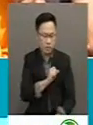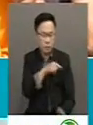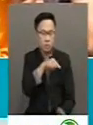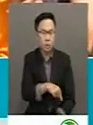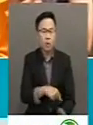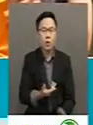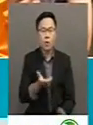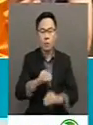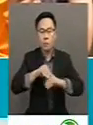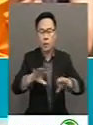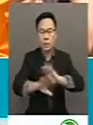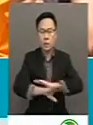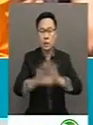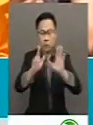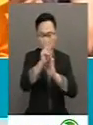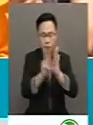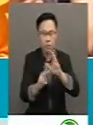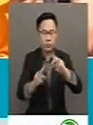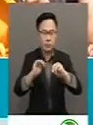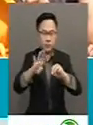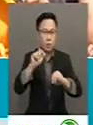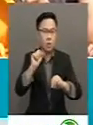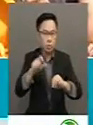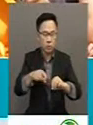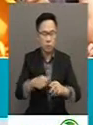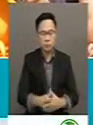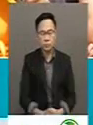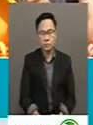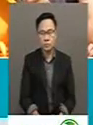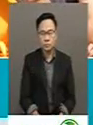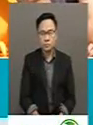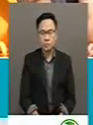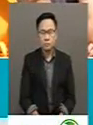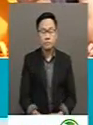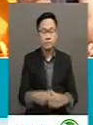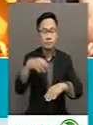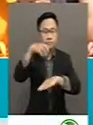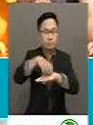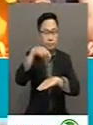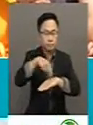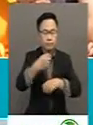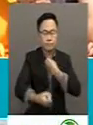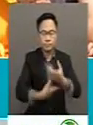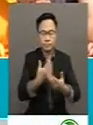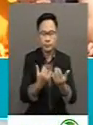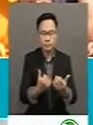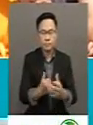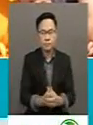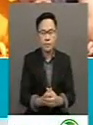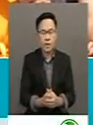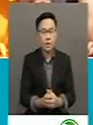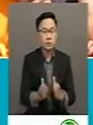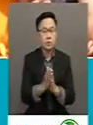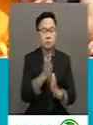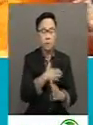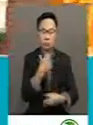การยกเลิกม.44ทันทีเถิด นี่แหละค่ะยังคงเป็นบรรยากาศล่าสุดนะคะที่บริเวณวัดพระธรรมกายซึ่งฝั่ง